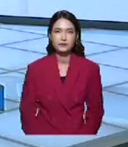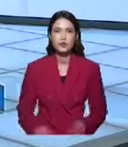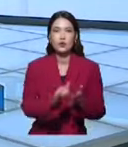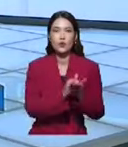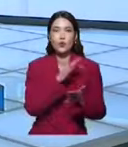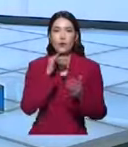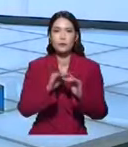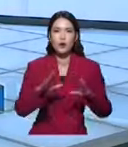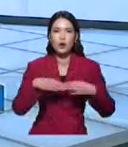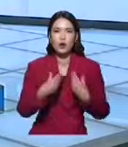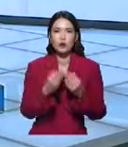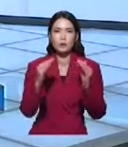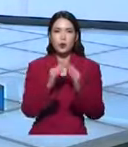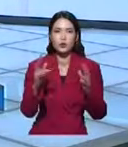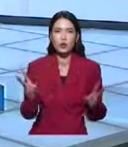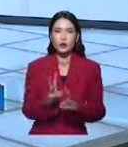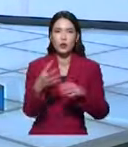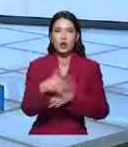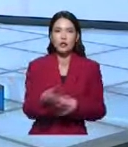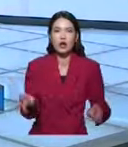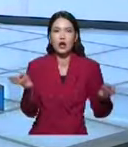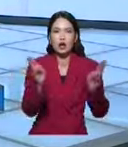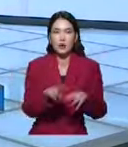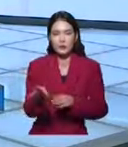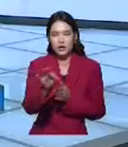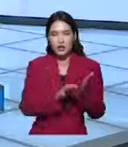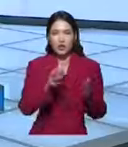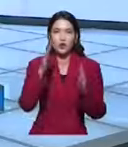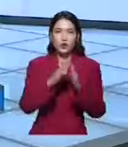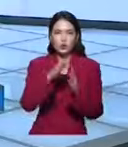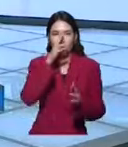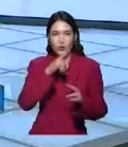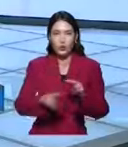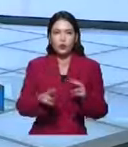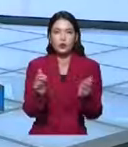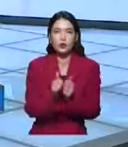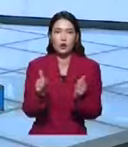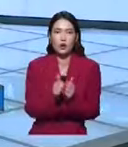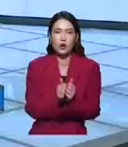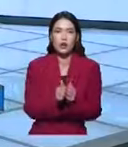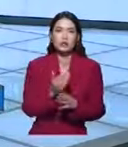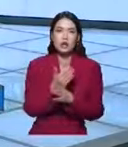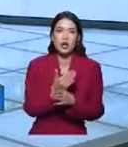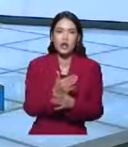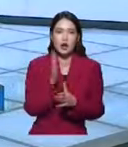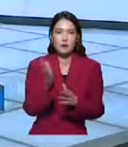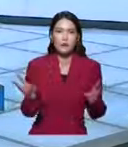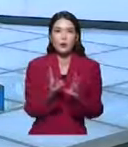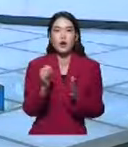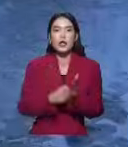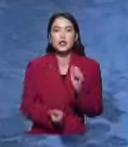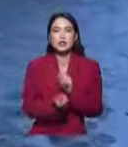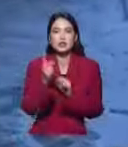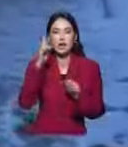Уралда көппалалы отбасының үйі өртеніп, далада қалды. Бір сәтте баспанасынан айрылған мұңлықтарды көршілері паналатып отыр. Өрттің неден шыққан